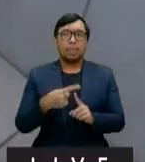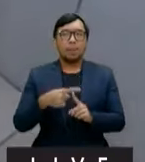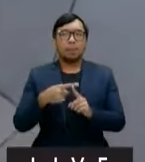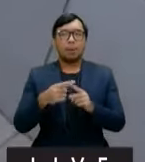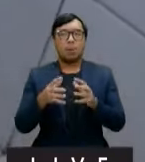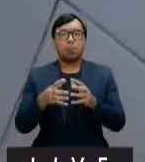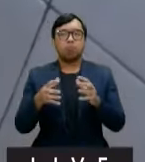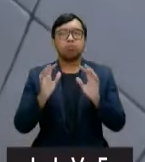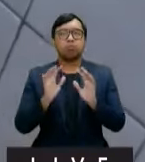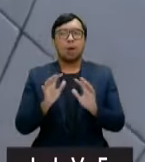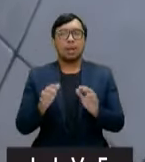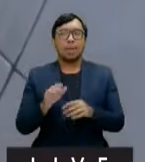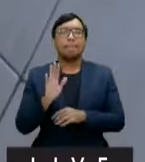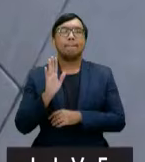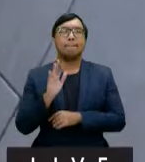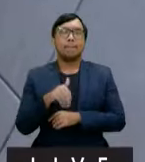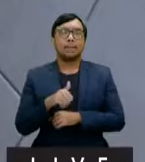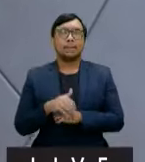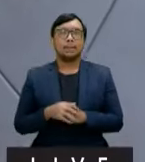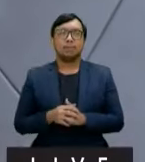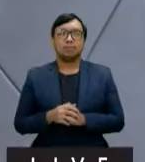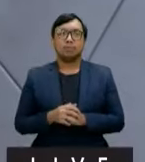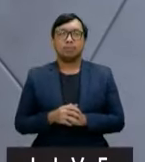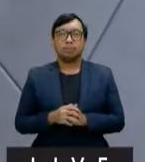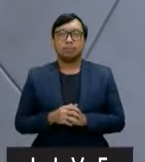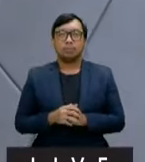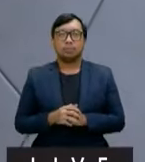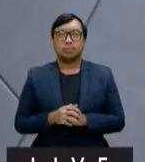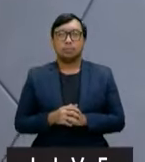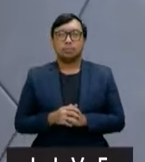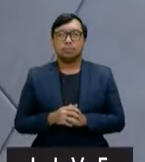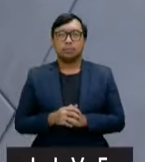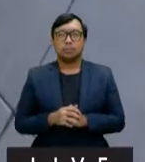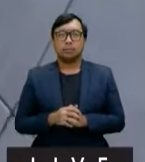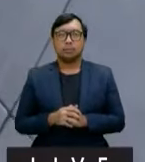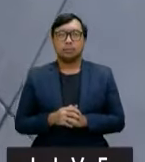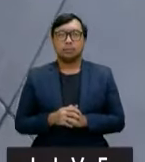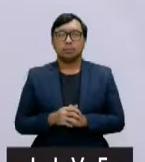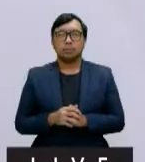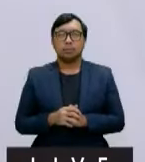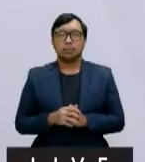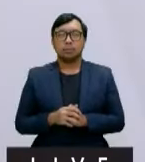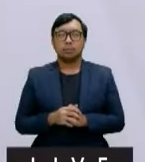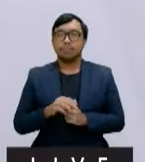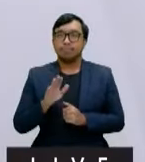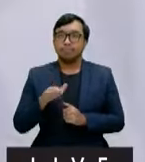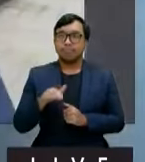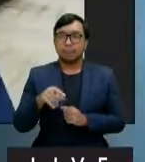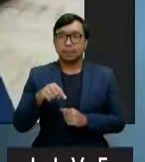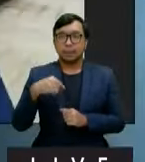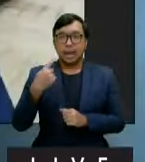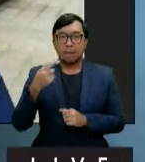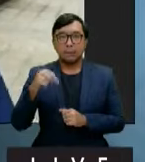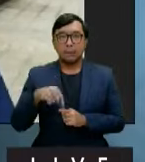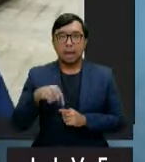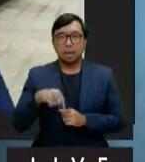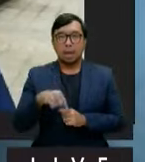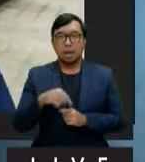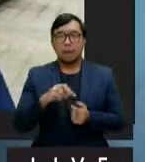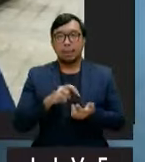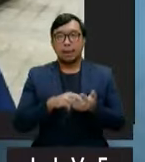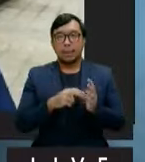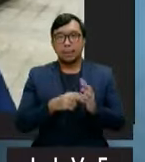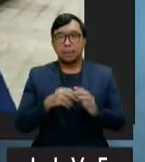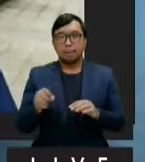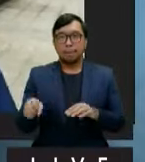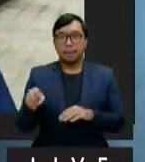unit dari rusun Pasar Rumput, begitu Said. Baik Zul, sejauh ini berarti belum ada yang menghuni, dan Anda